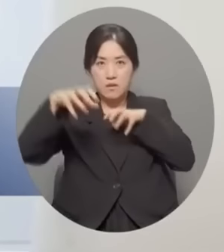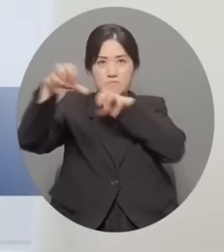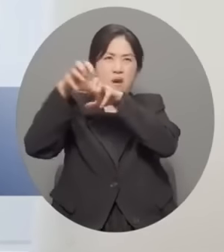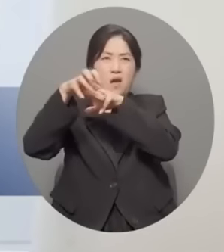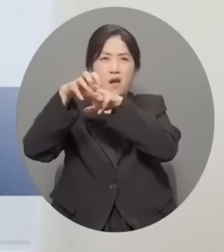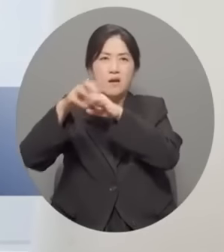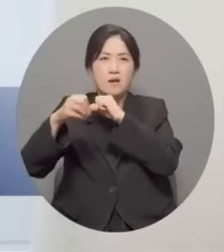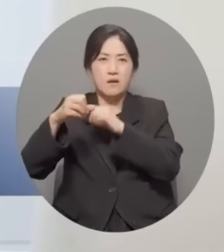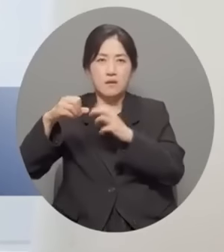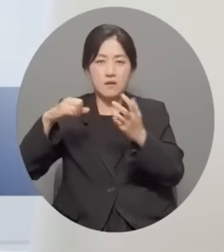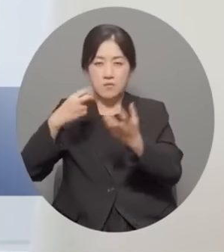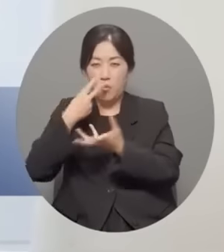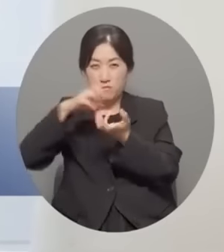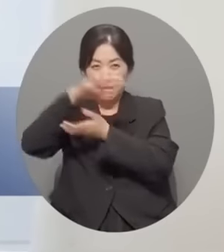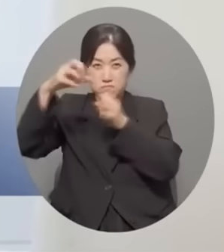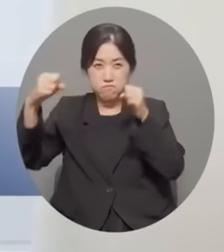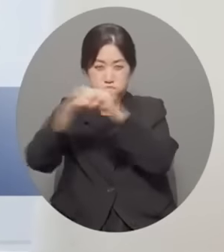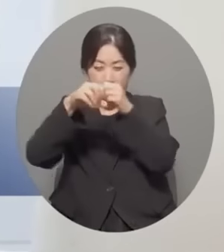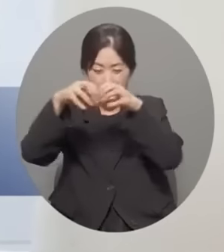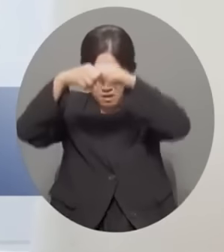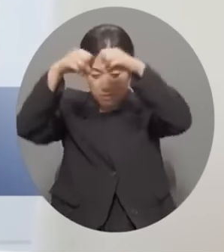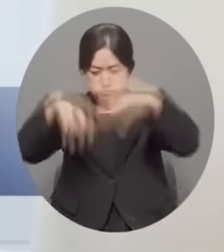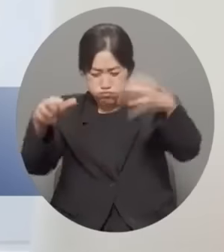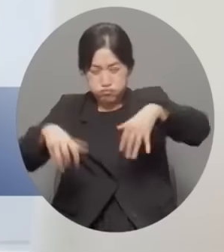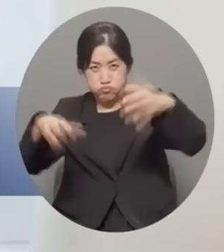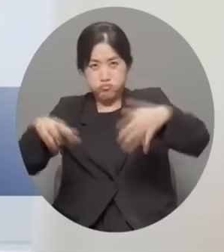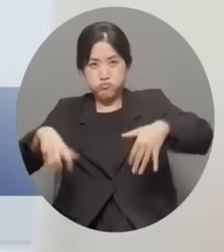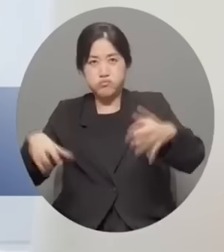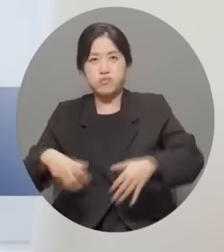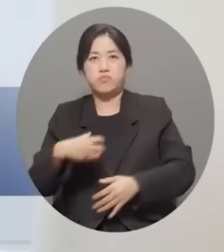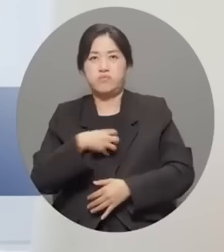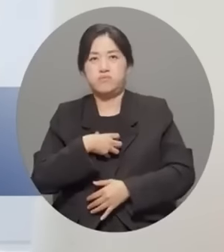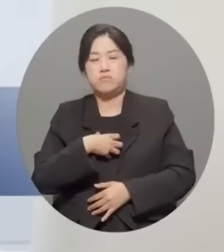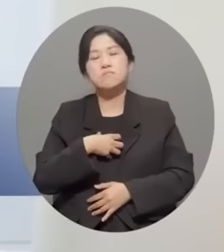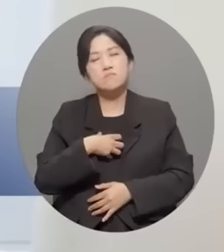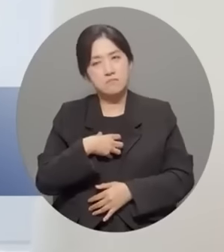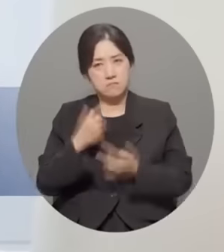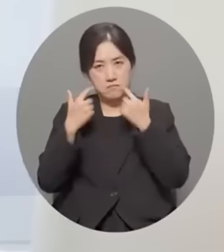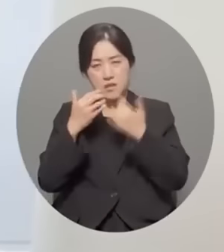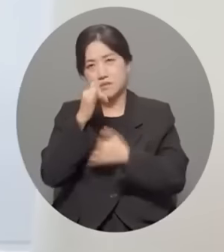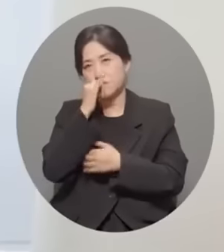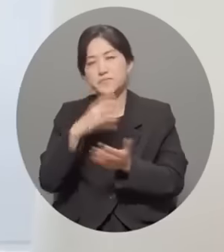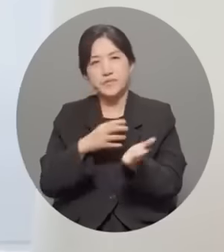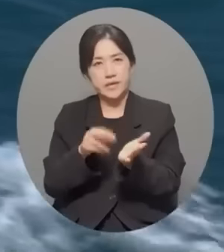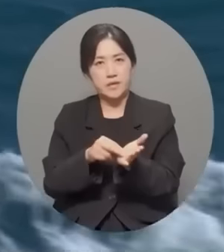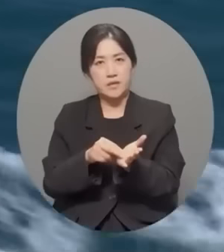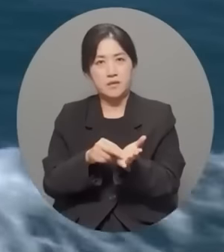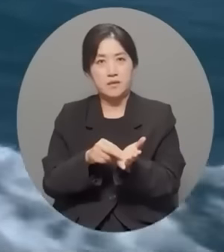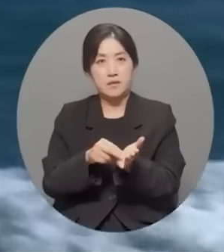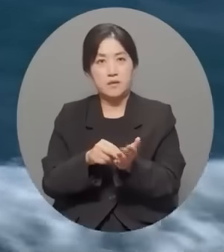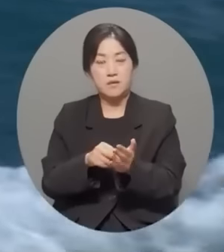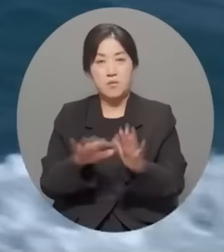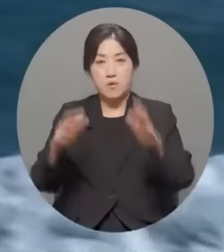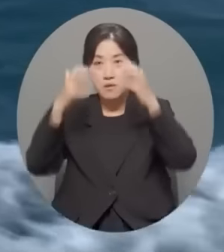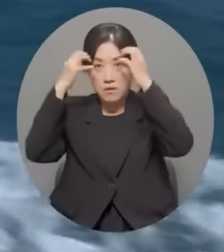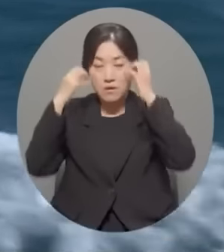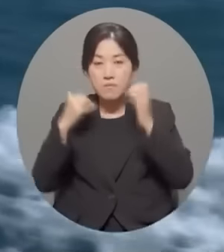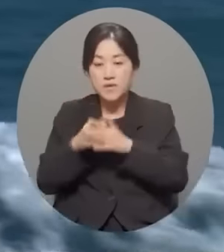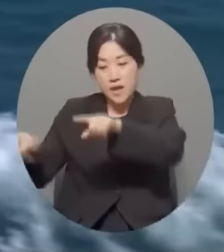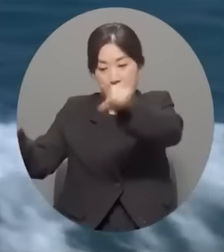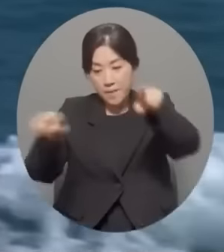굉장히 심각한 폭우가 나타날 수 있는 가능성도 분명히 있습니다. 그러나 올여름에는